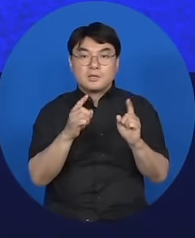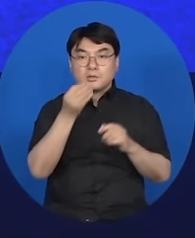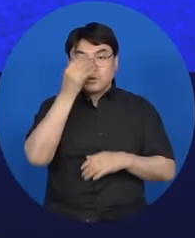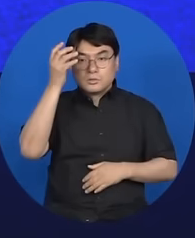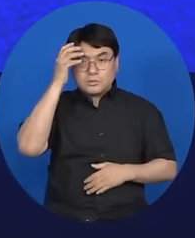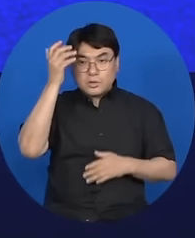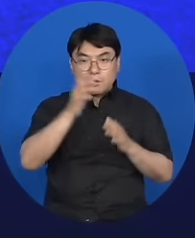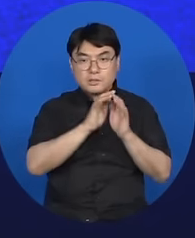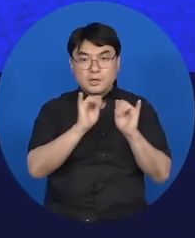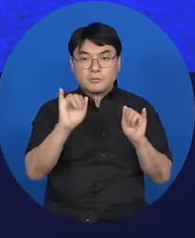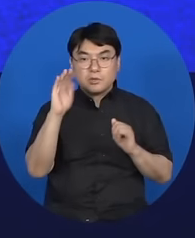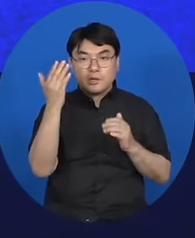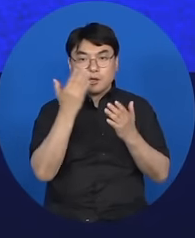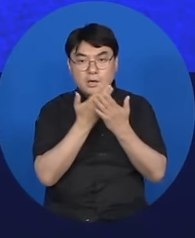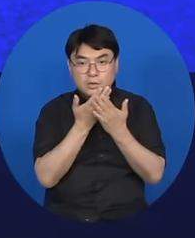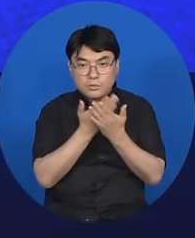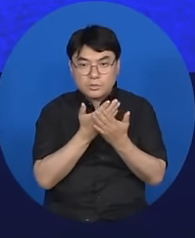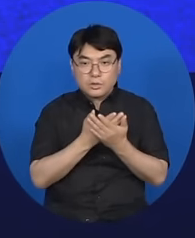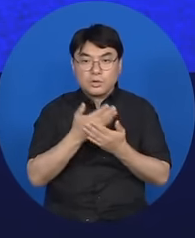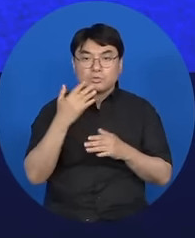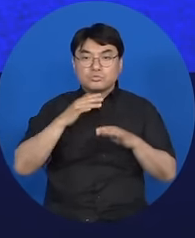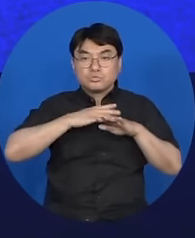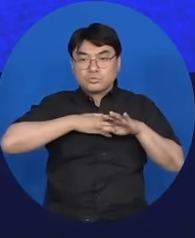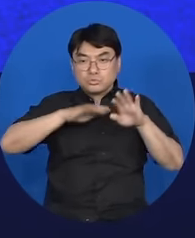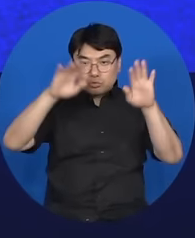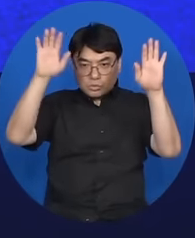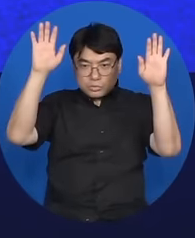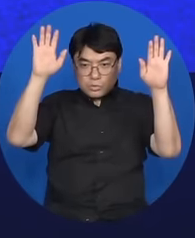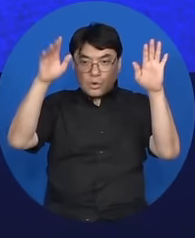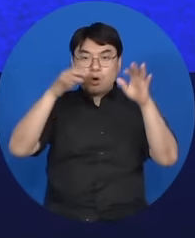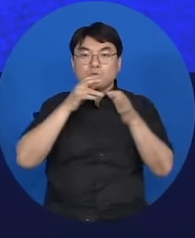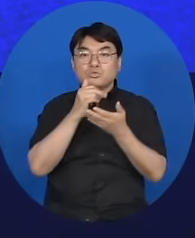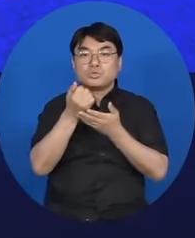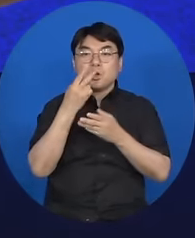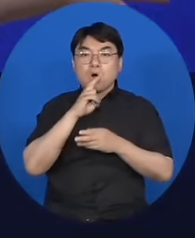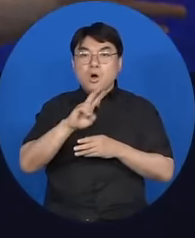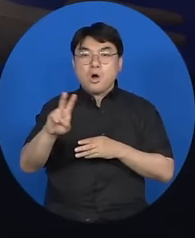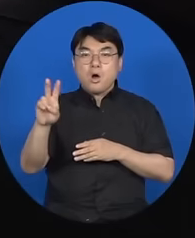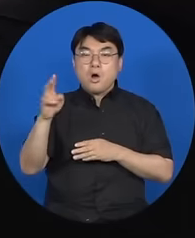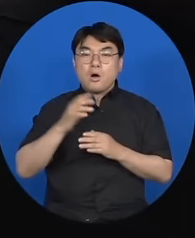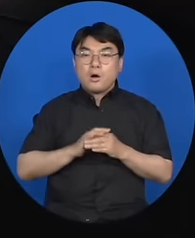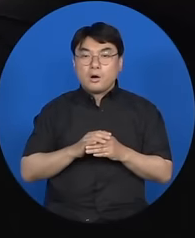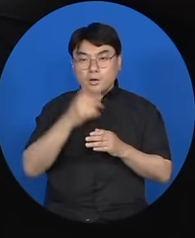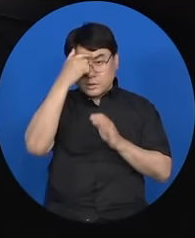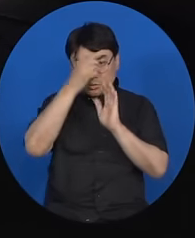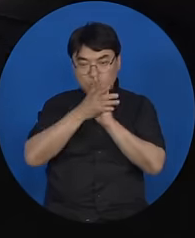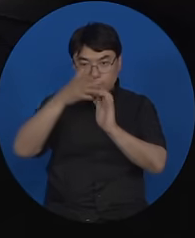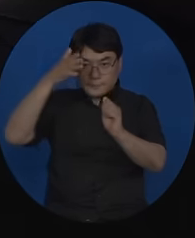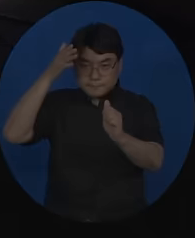하여 주시옵소서. 우리 두 손 들고 주여 한번 외치고 기도하겠습니다. 주여,